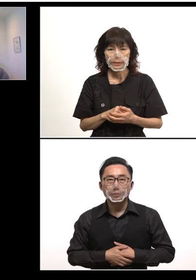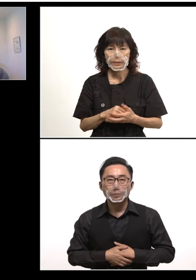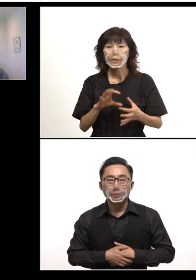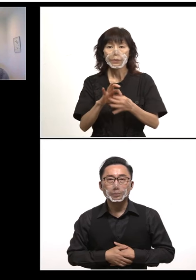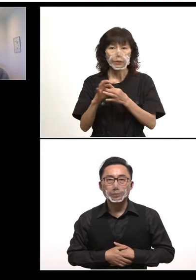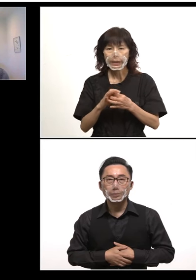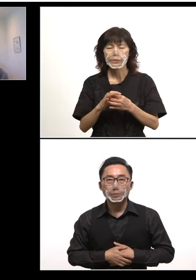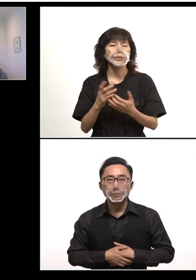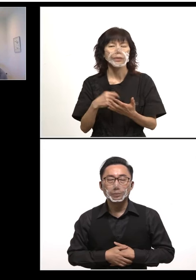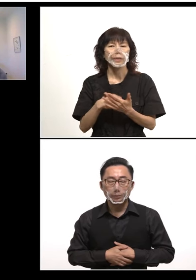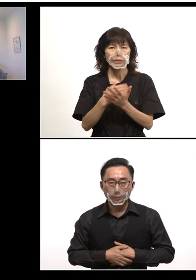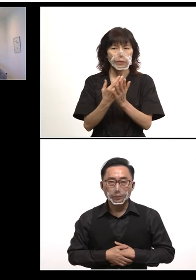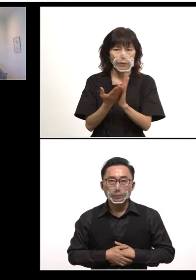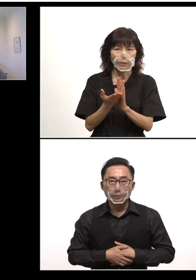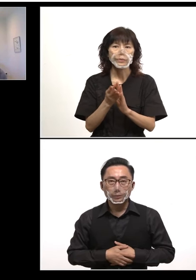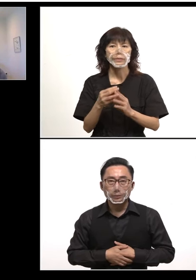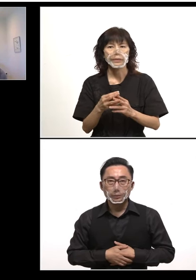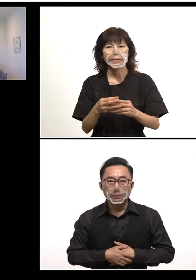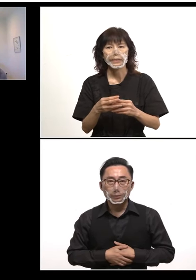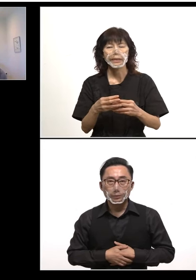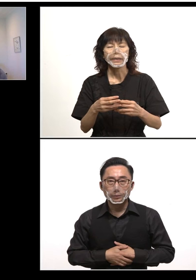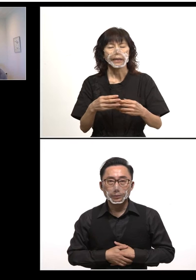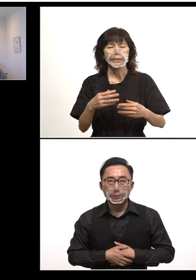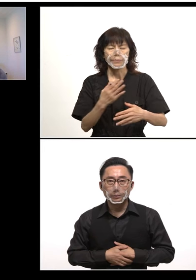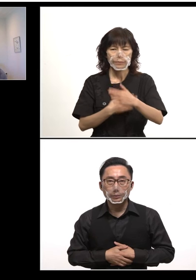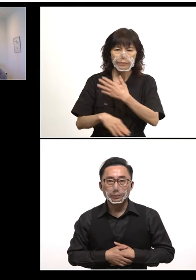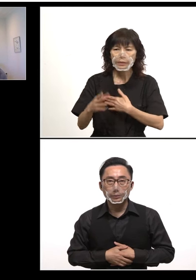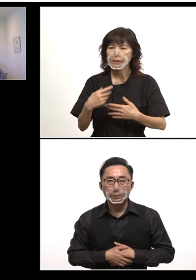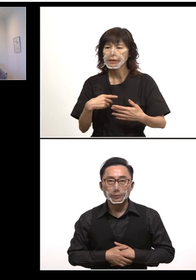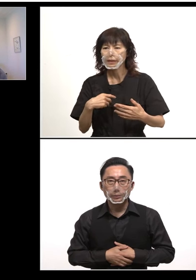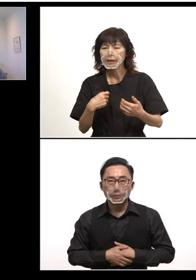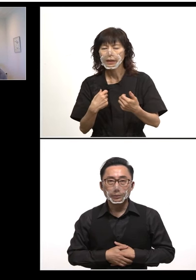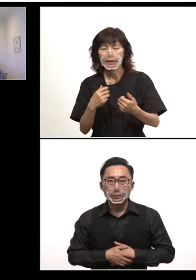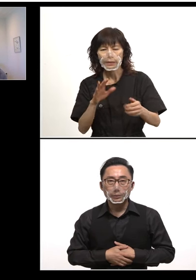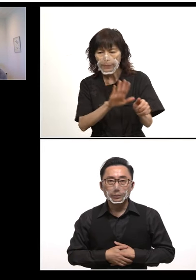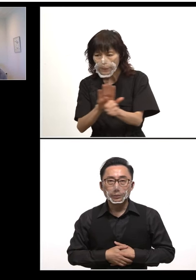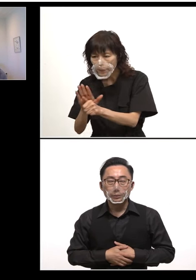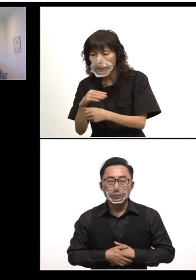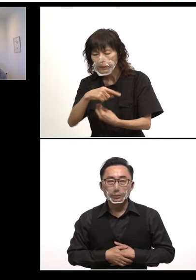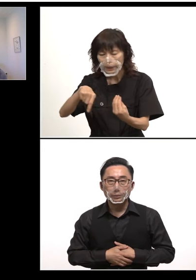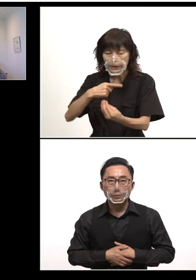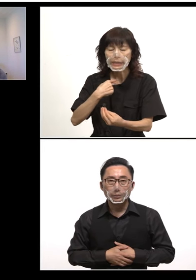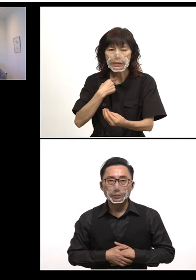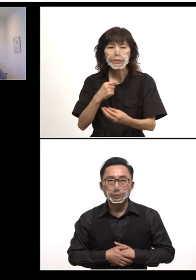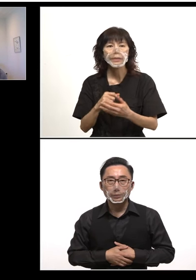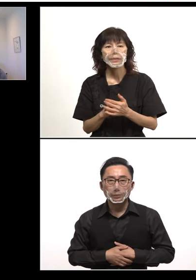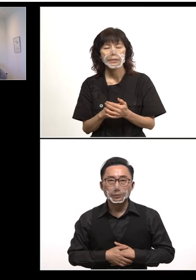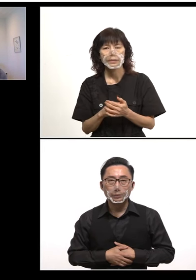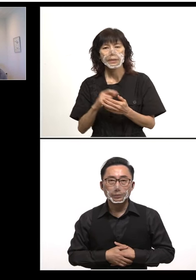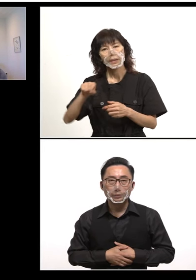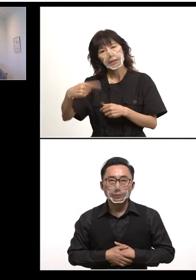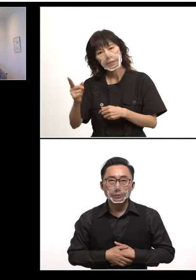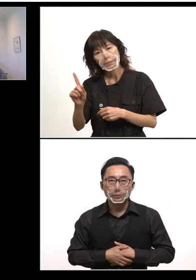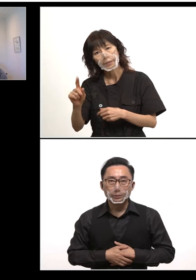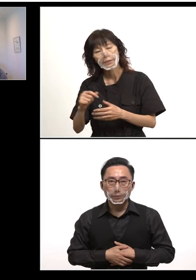accessibility 嘅一啲配套嗰啲都係我哋好重視需要有嘅嘢啦。 咁我覺得除咗頭先即係硬件呢一個部分咧，另外